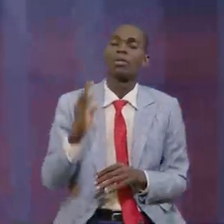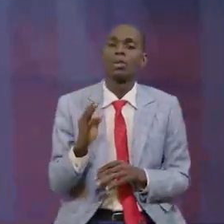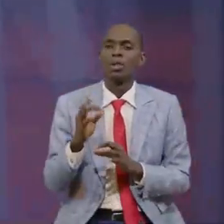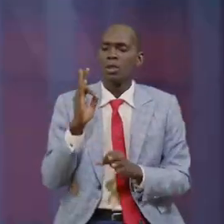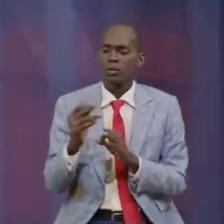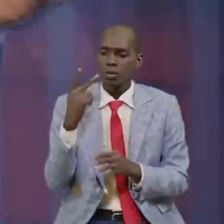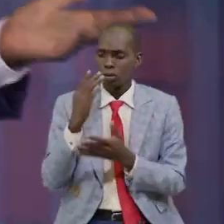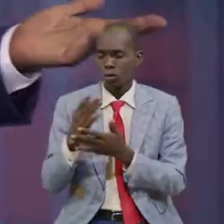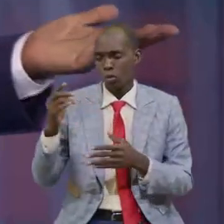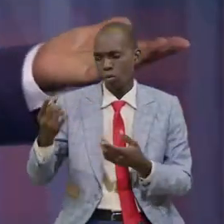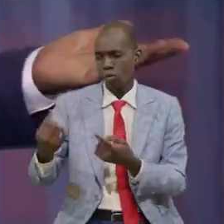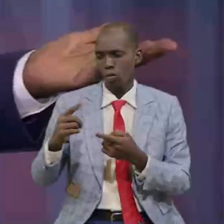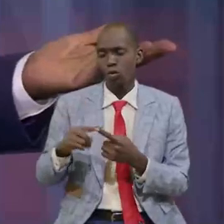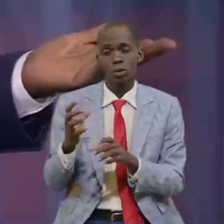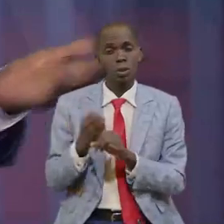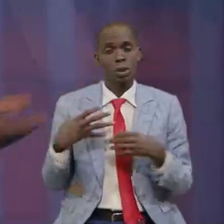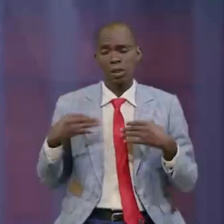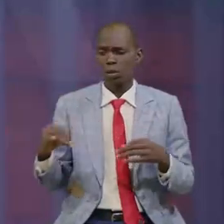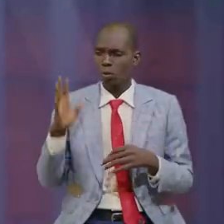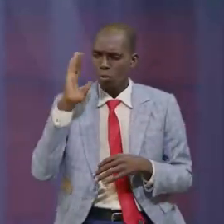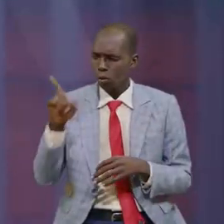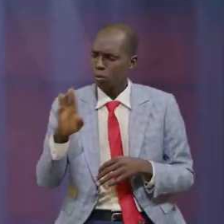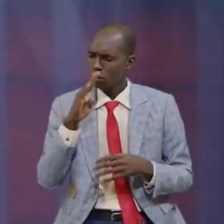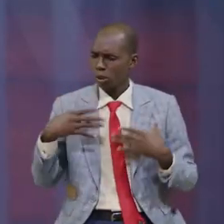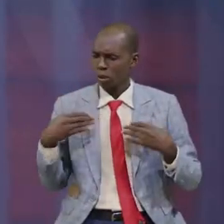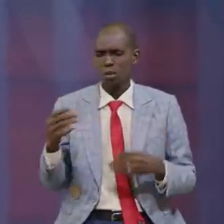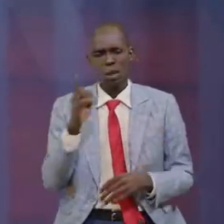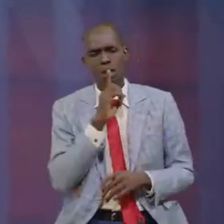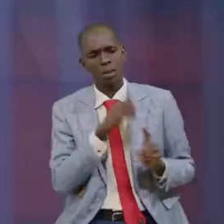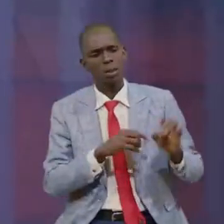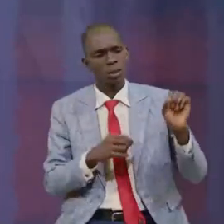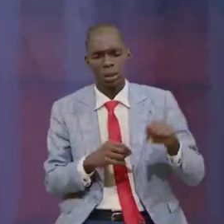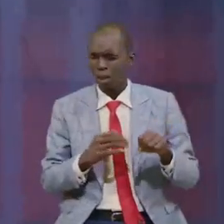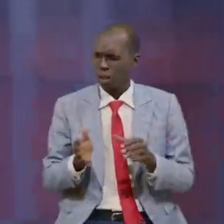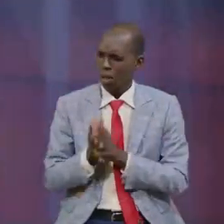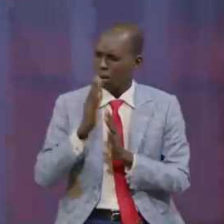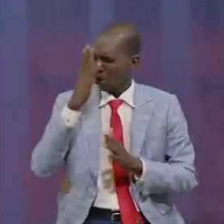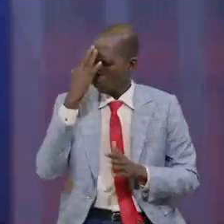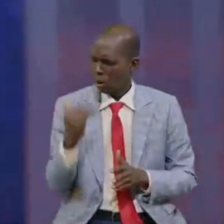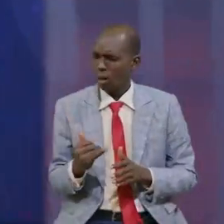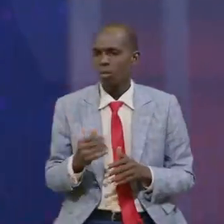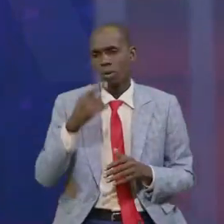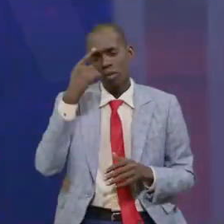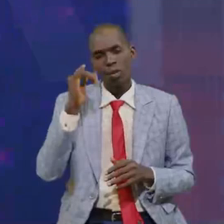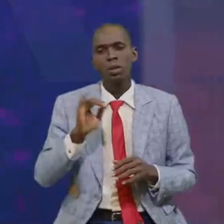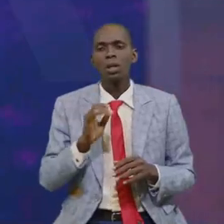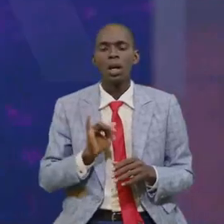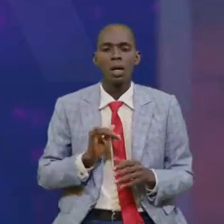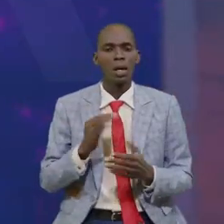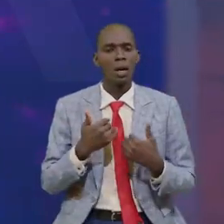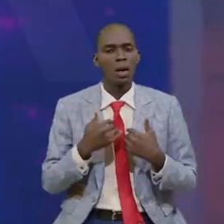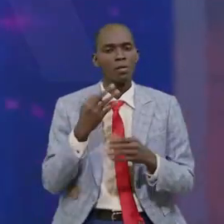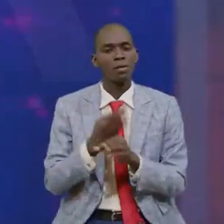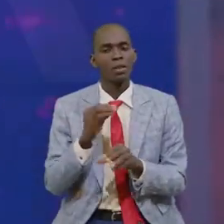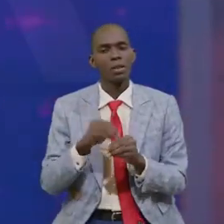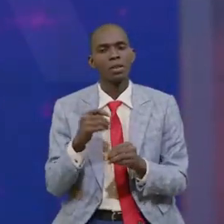Oui. Pourquoi? Parce que j'ai la foi en la fidélité du guérisseur. Ça, c'est une personne complètement